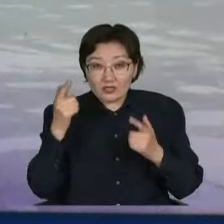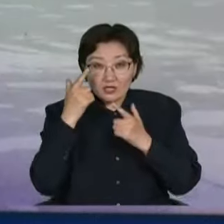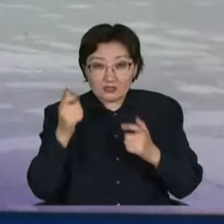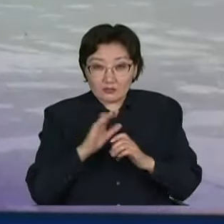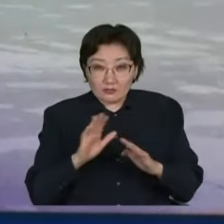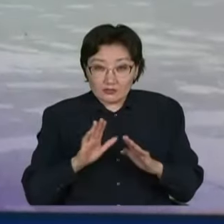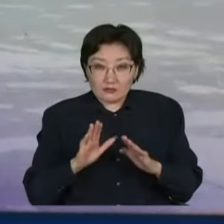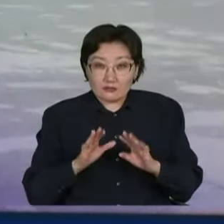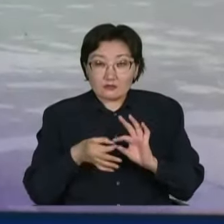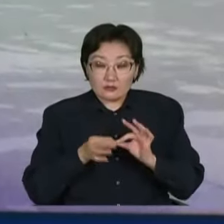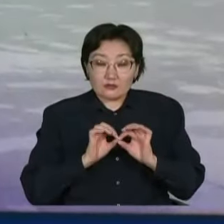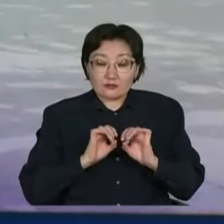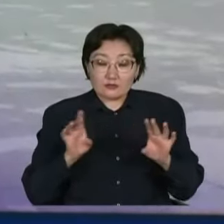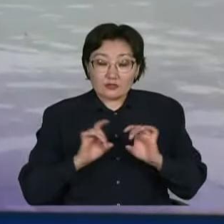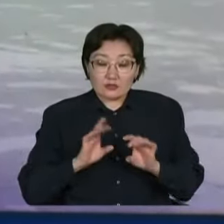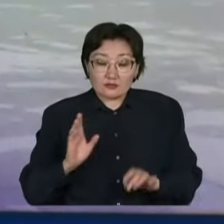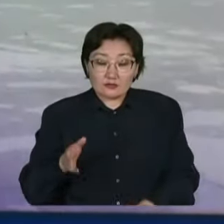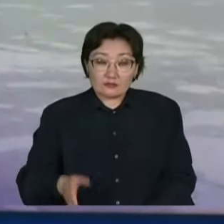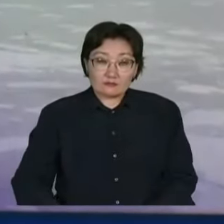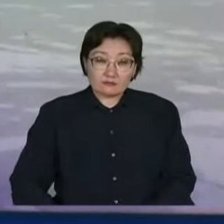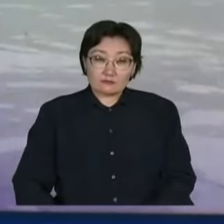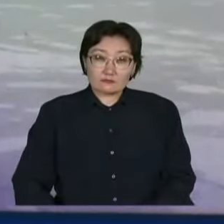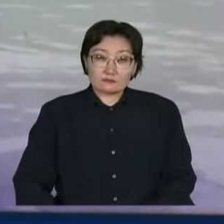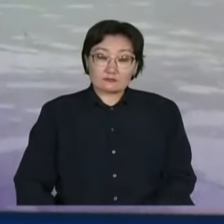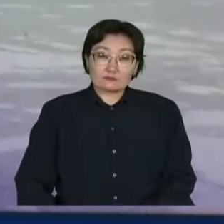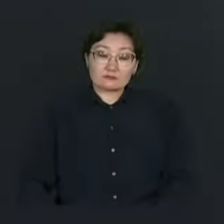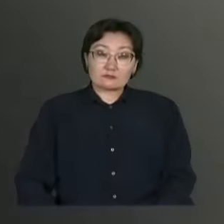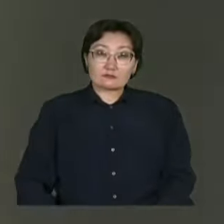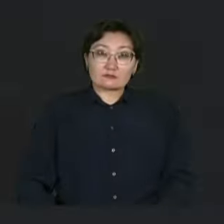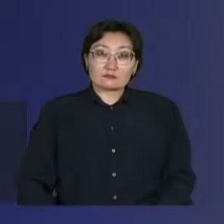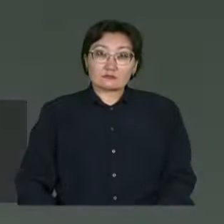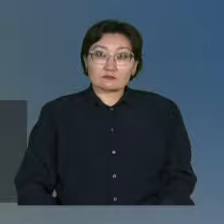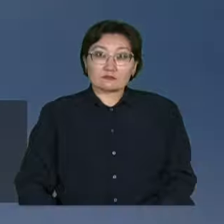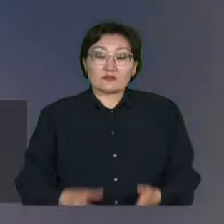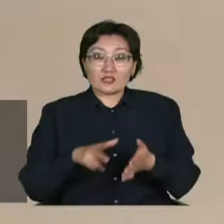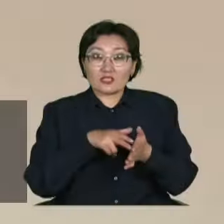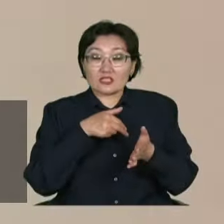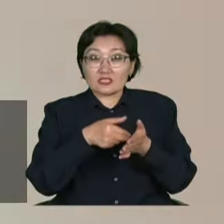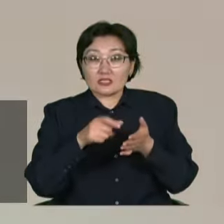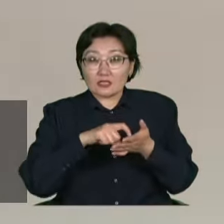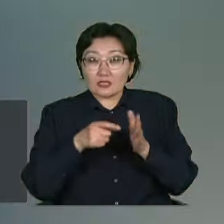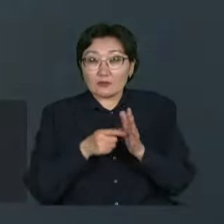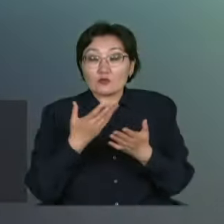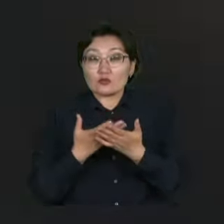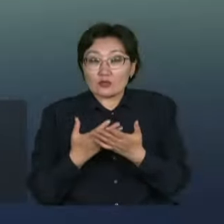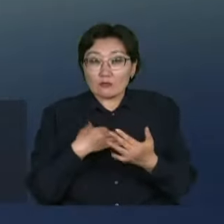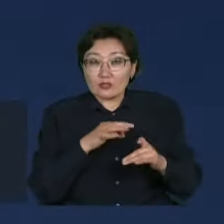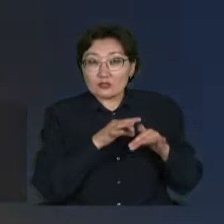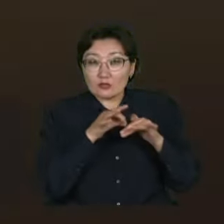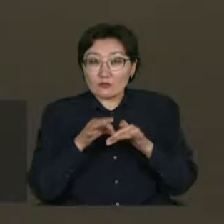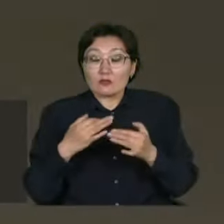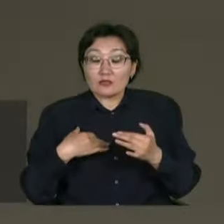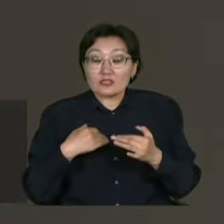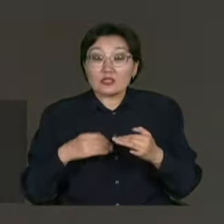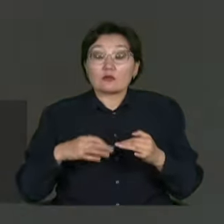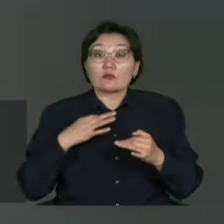да ескертпеген көрінеді. Тақырыпты әріптесім Оразай Нұртай жалғастырады. краситуген кабинеттер көрсет маған. Жүр менің